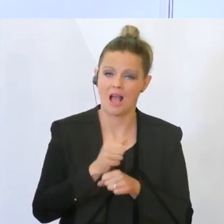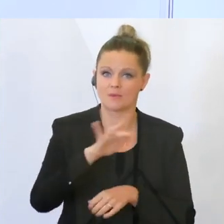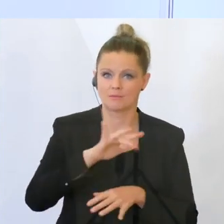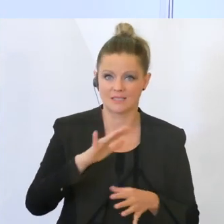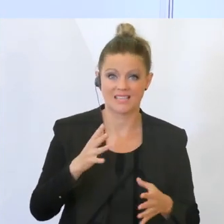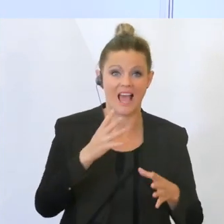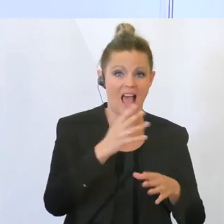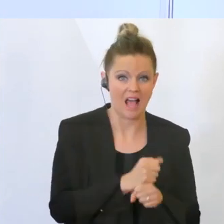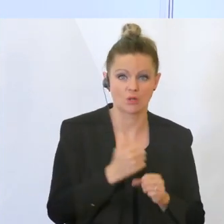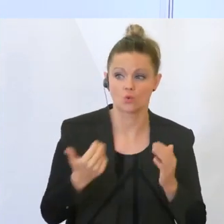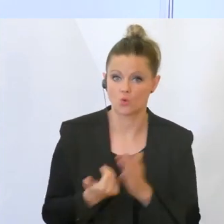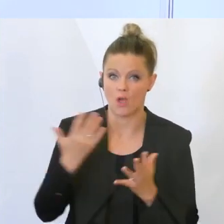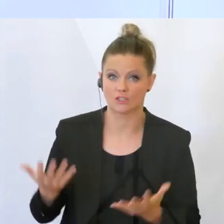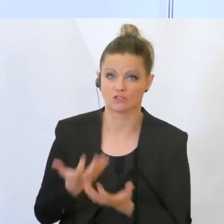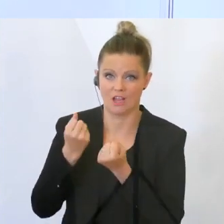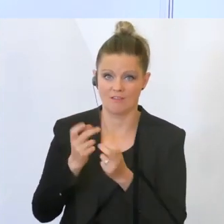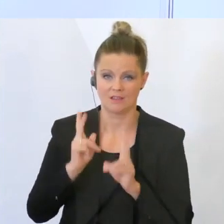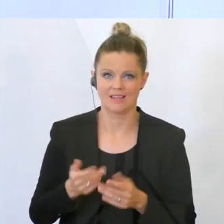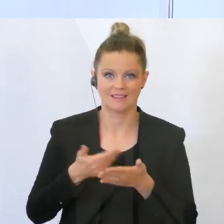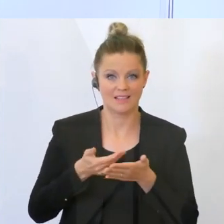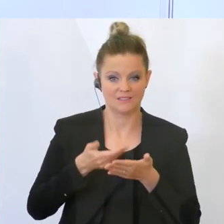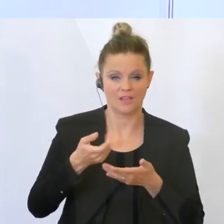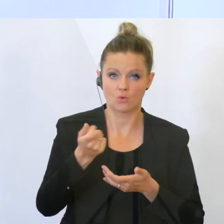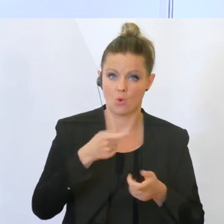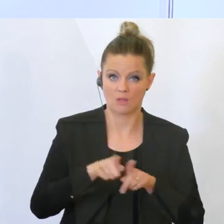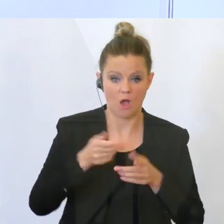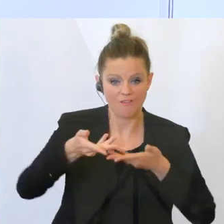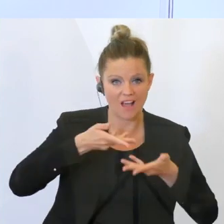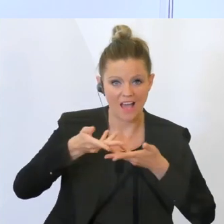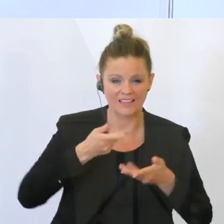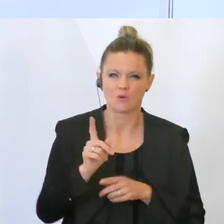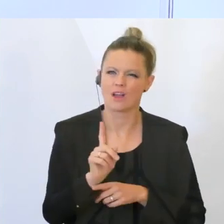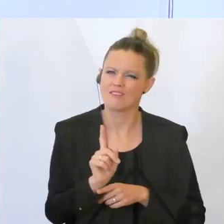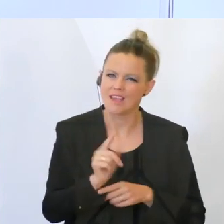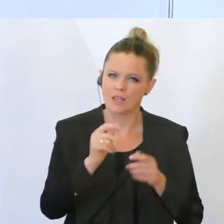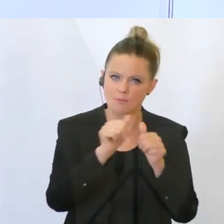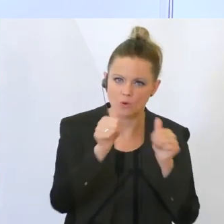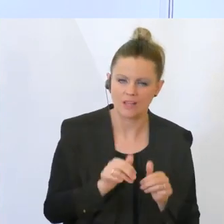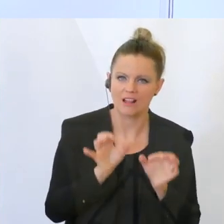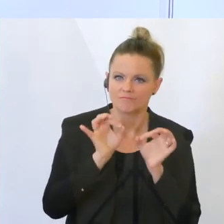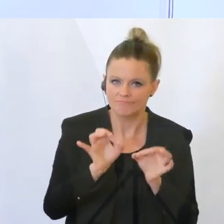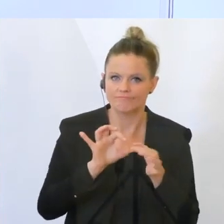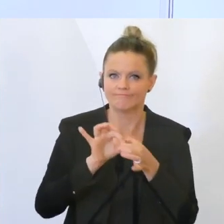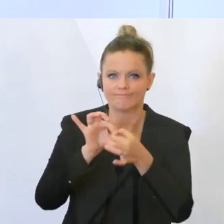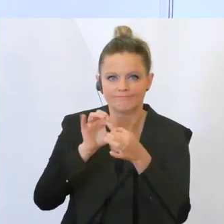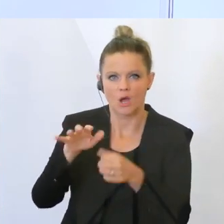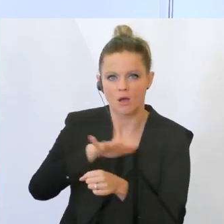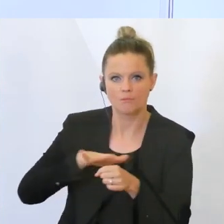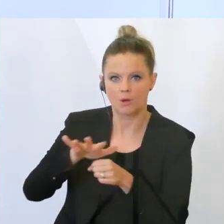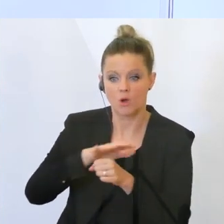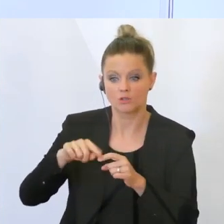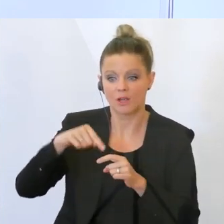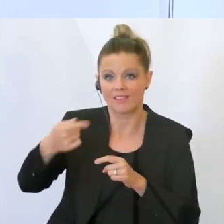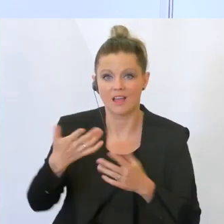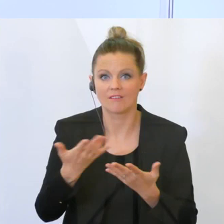auch neue zu schaffen. Das heißt, es wird auch Verhandlungen geben, welche Modelle vielleicht speziell für bestimmte Branchen es über diesen Zeitraum hinaus